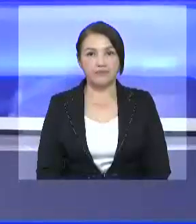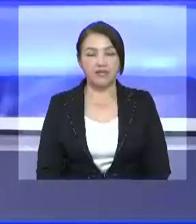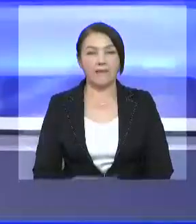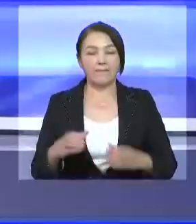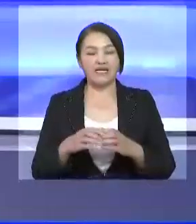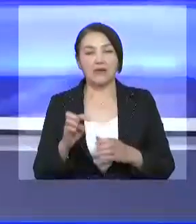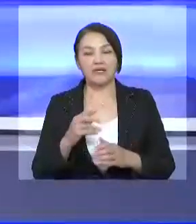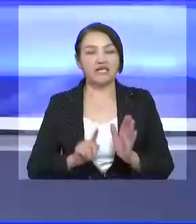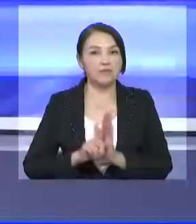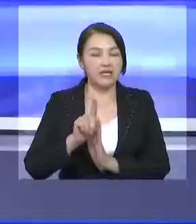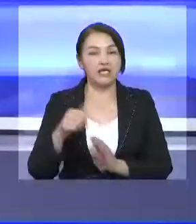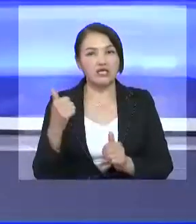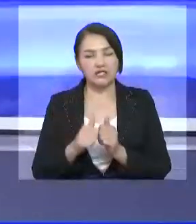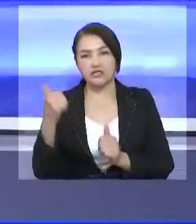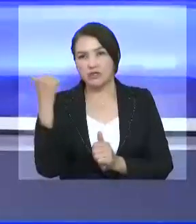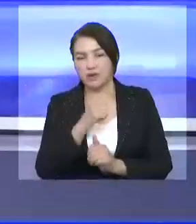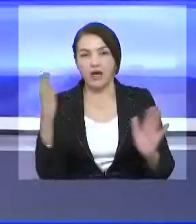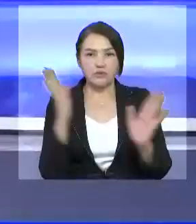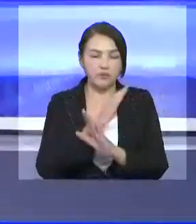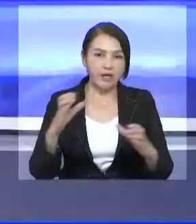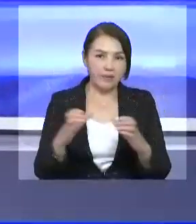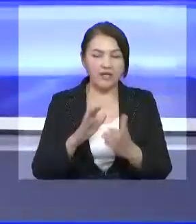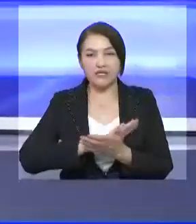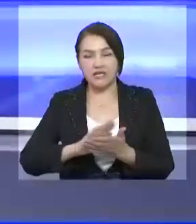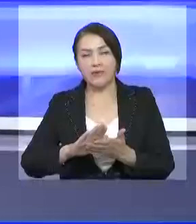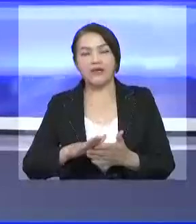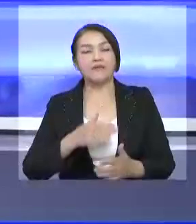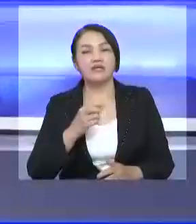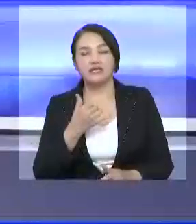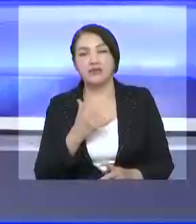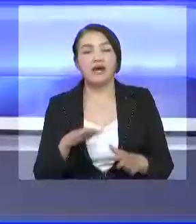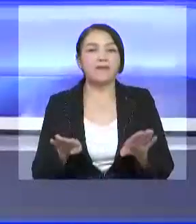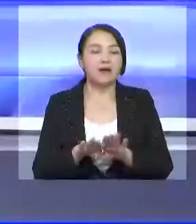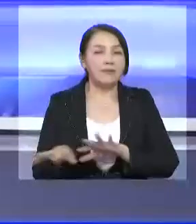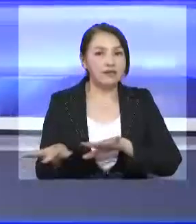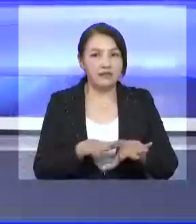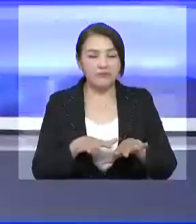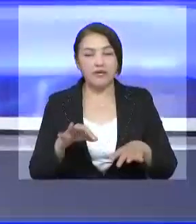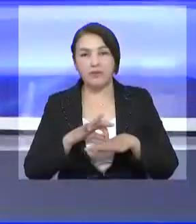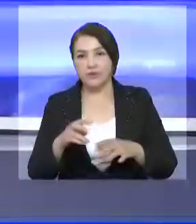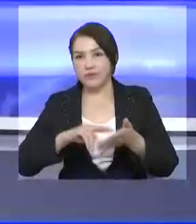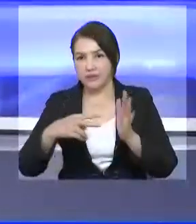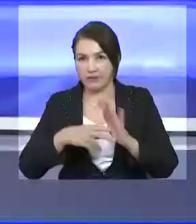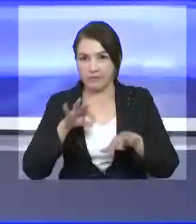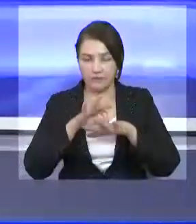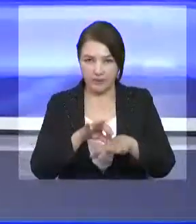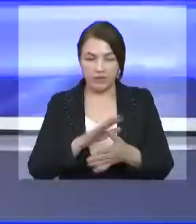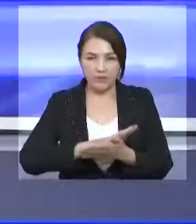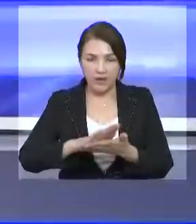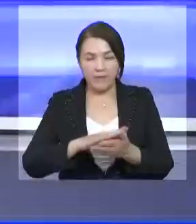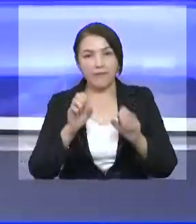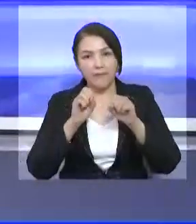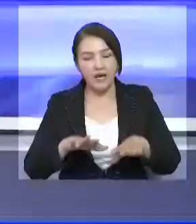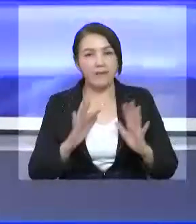Партия «Аманат» запустила еженедельную экологическую акцию «Тазай Бисенбе». В рамках мероприятия партийцы планируют проводить очистку от